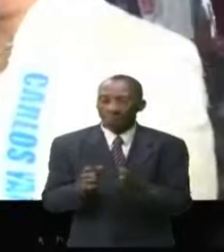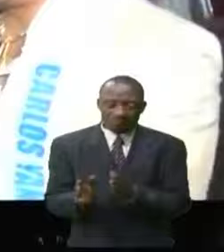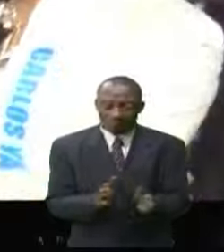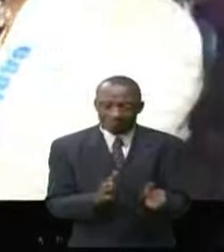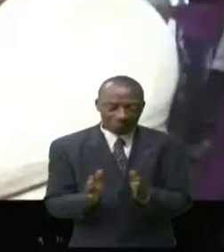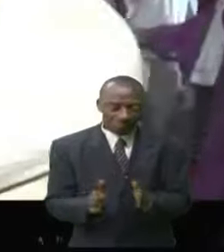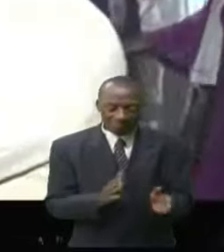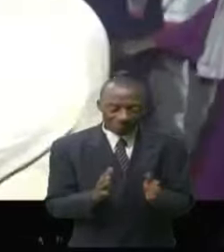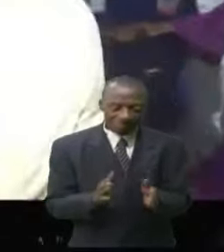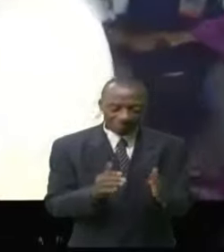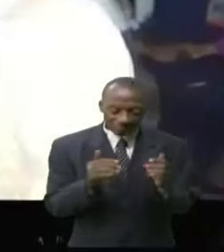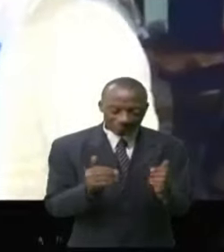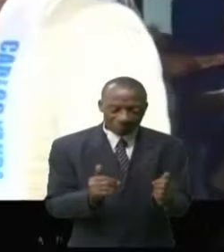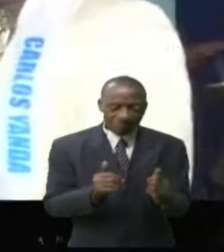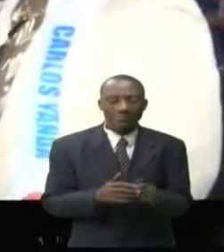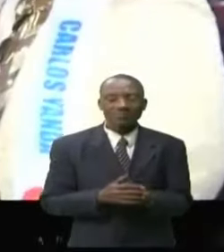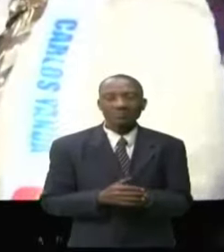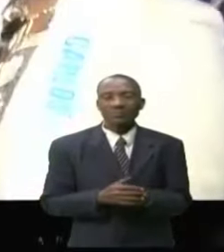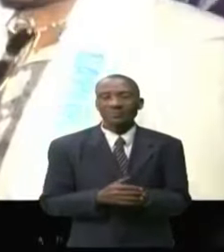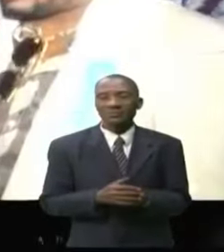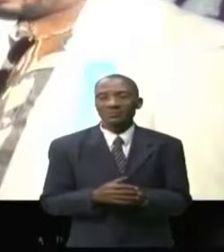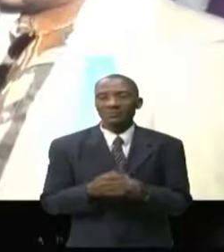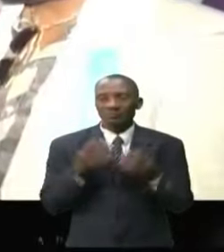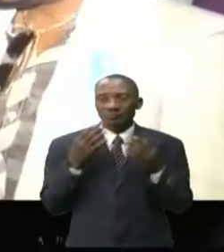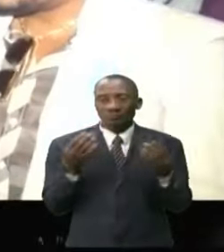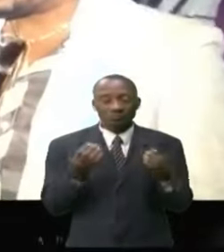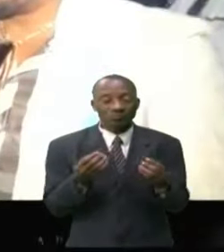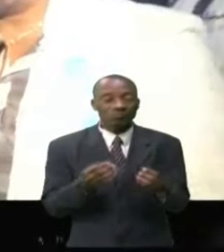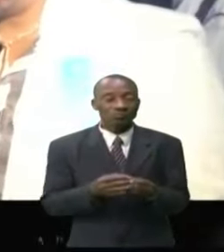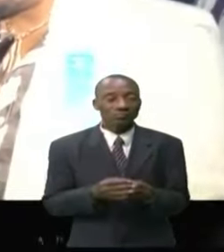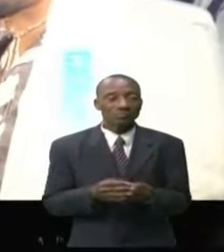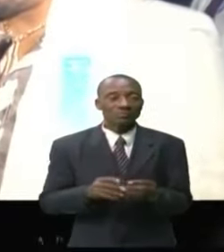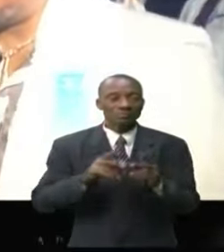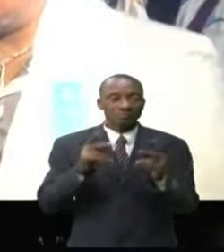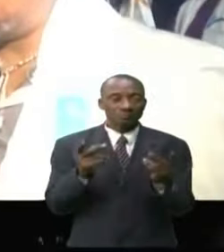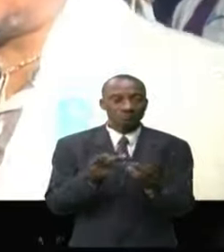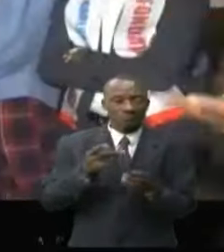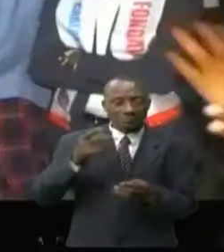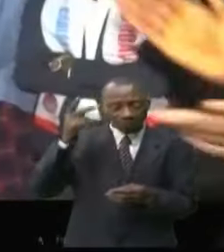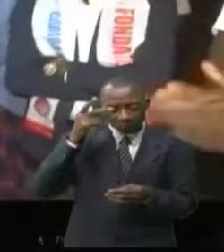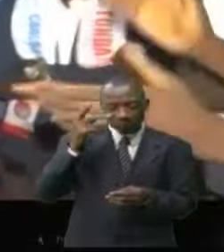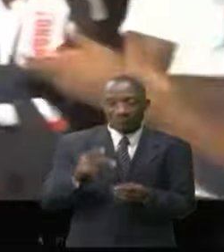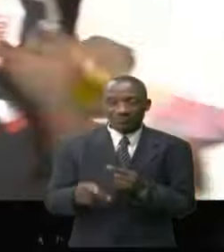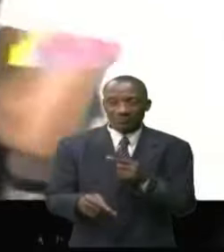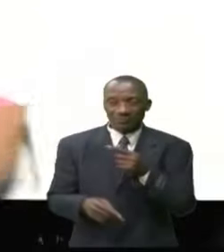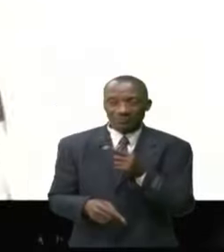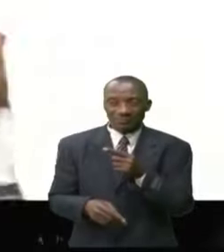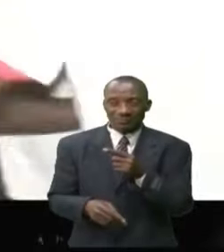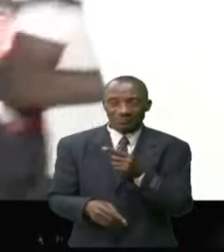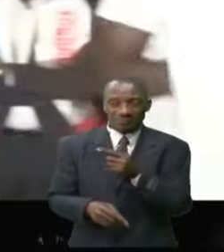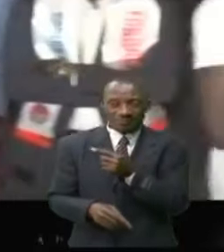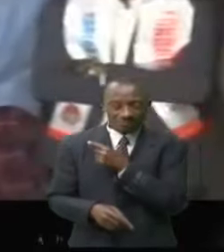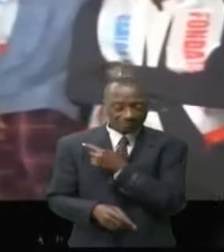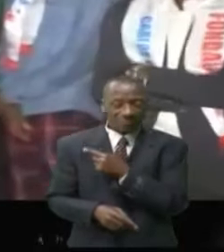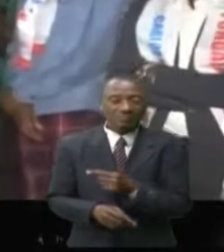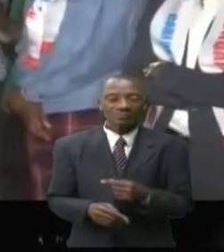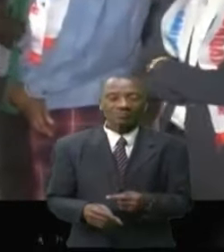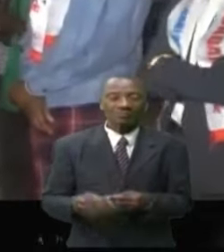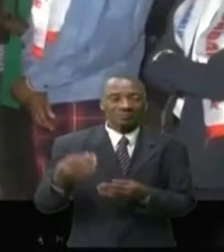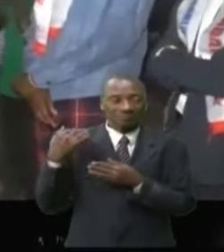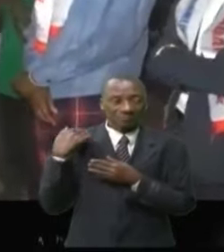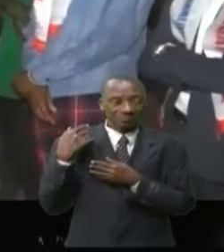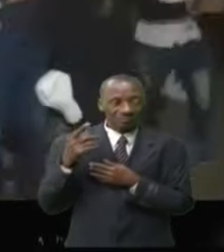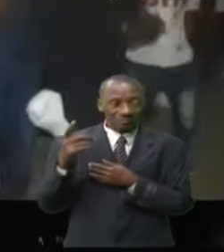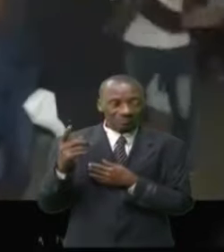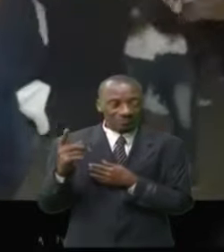tisekedi Tombo qui place l'homme au centre de toute action ben Carlos Yanda parce que c'est de lui qu'il s'agit a mis toutes les batteries en